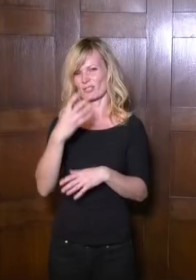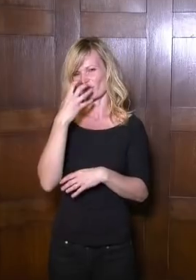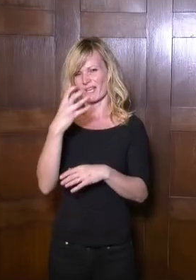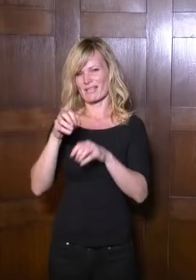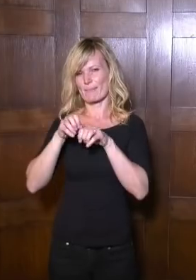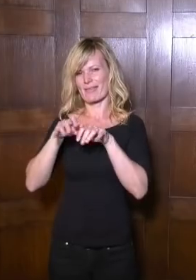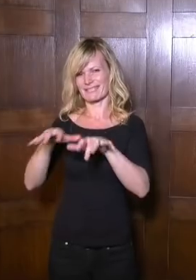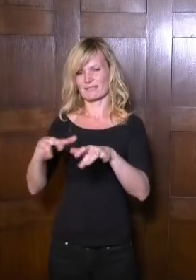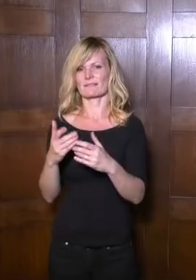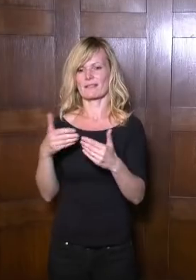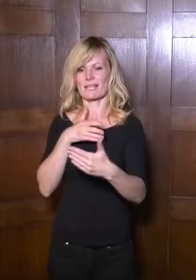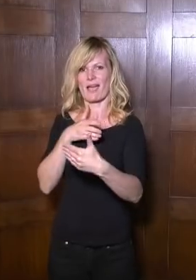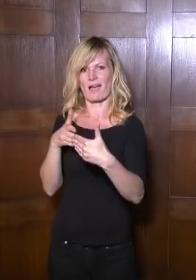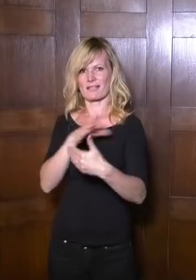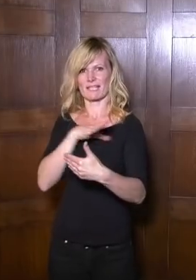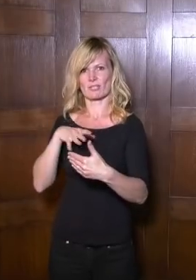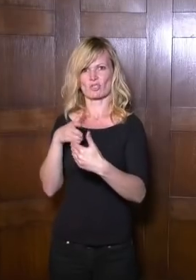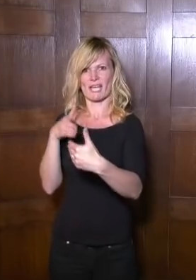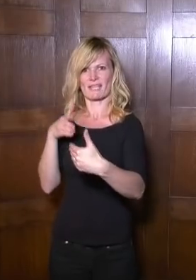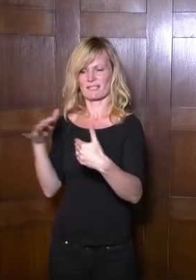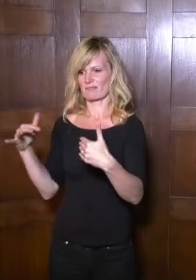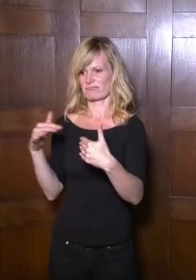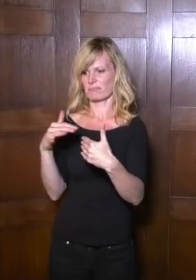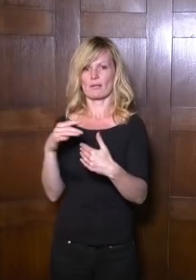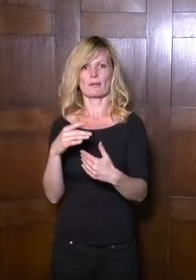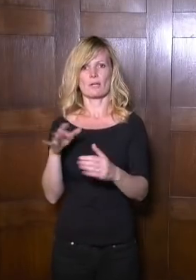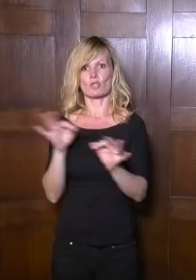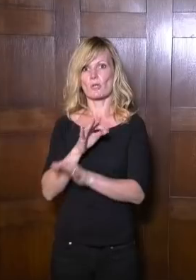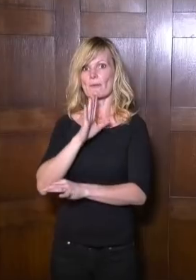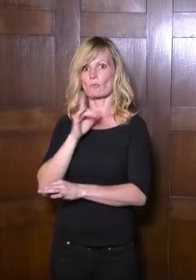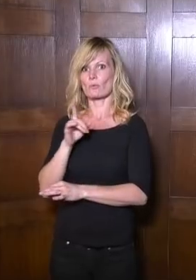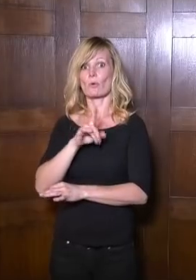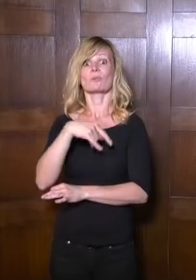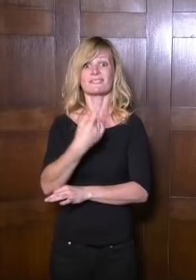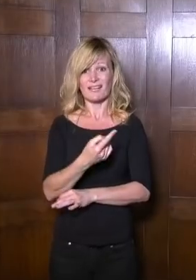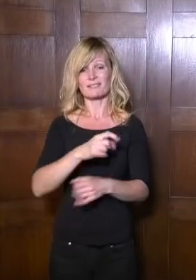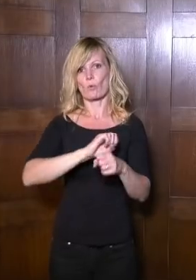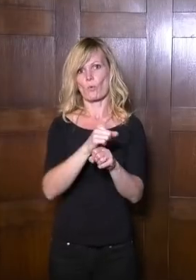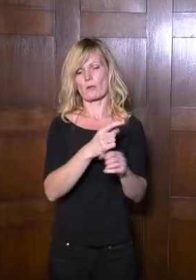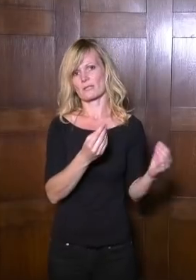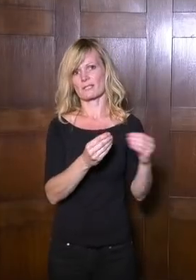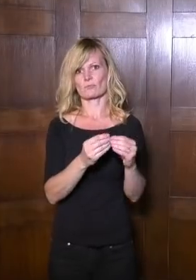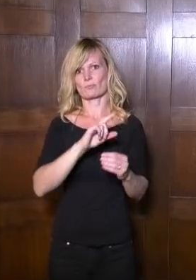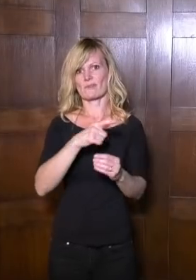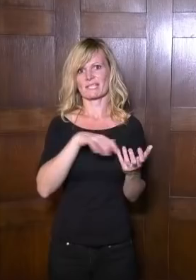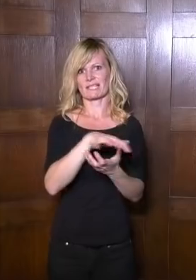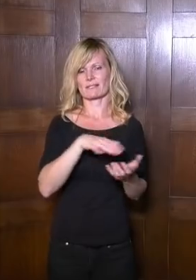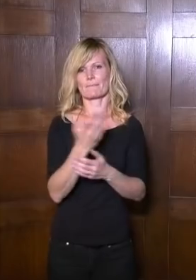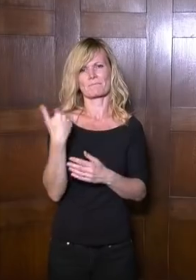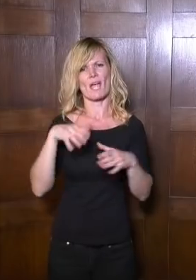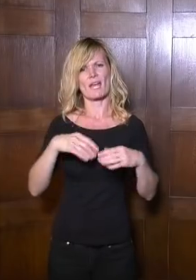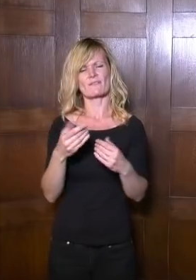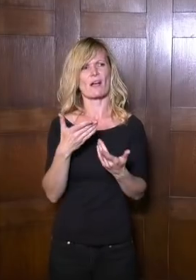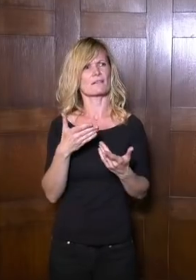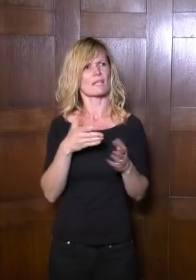ich, das ist schon schlimm genug, aber dann kam eben die andere Krise eben auch. Und ich glaube, Anfang März, da hat von uns noch niemand gedacht, dass